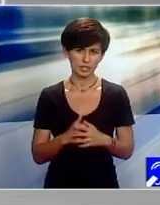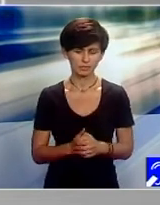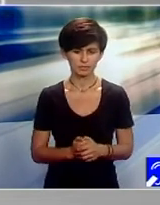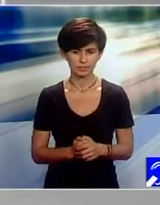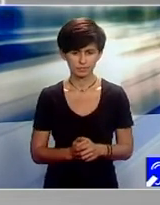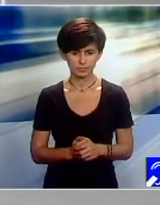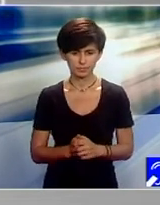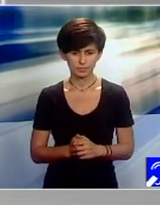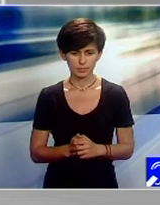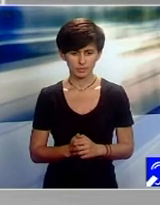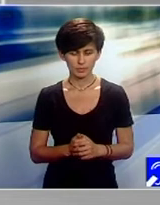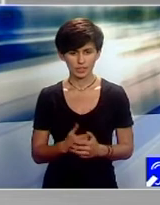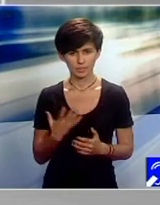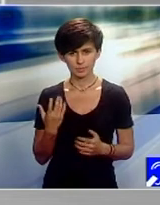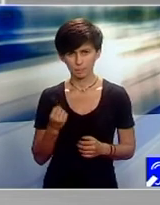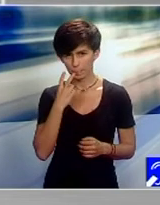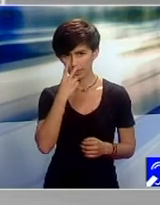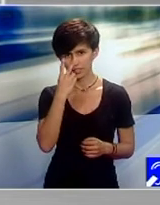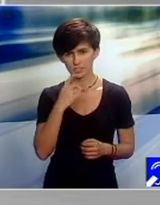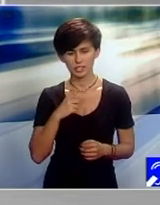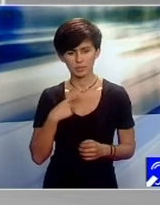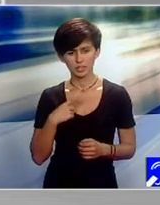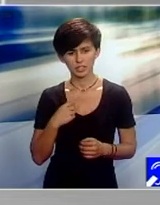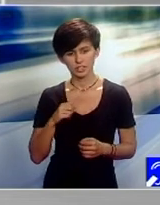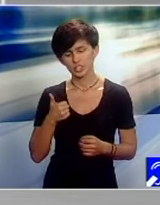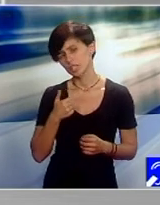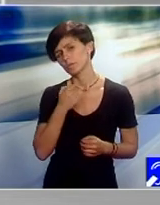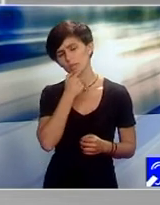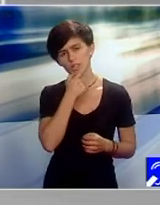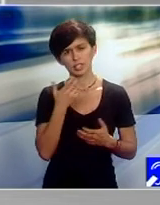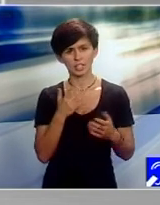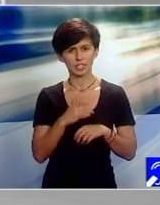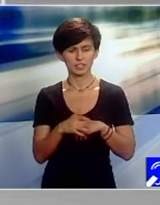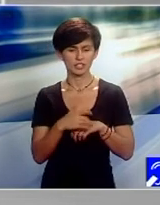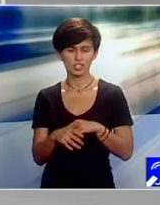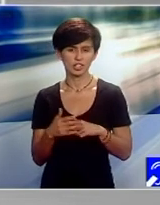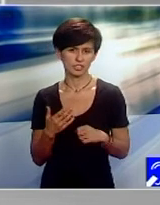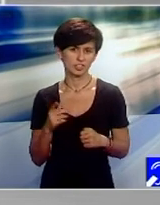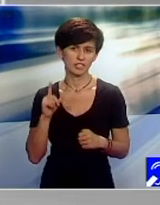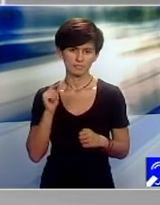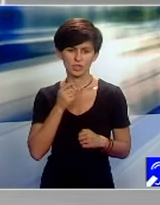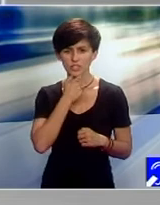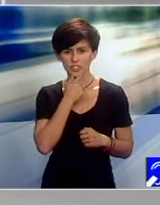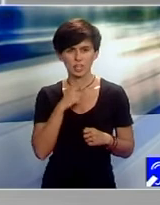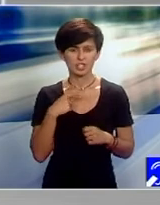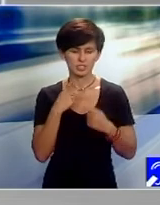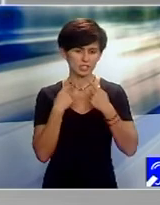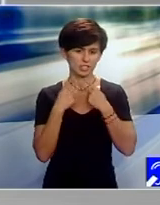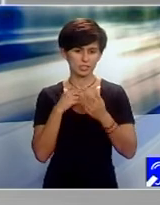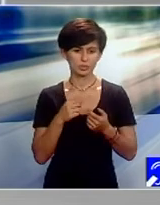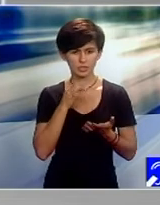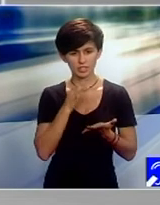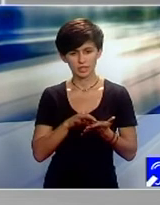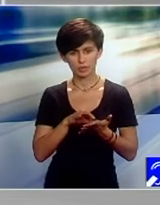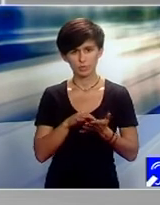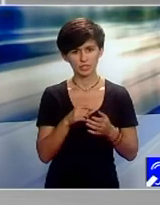se întâmplă acum, pentru că ceea ce vedem e parcă ar fi în primul an în care se încearcă, deși de 20 de ani sunt discuții, sunt promisiuni, sunt planuri,